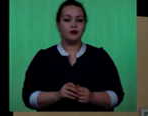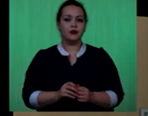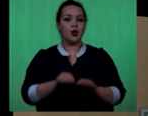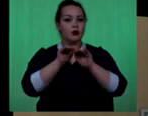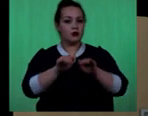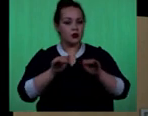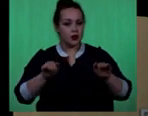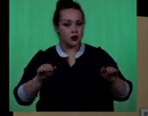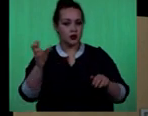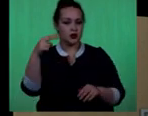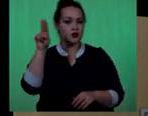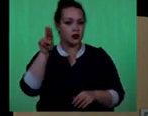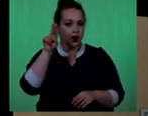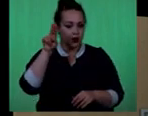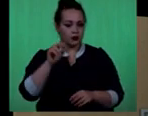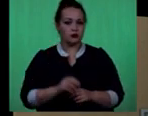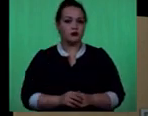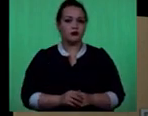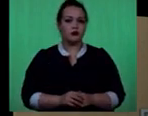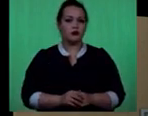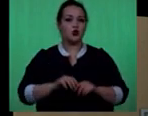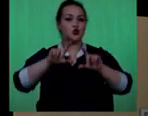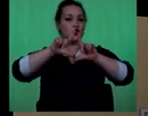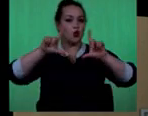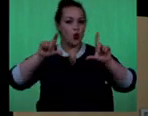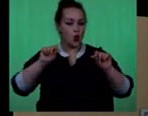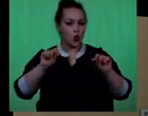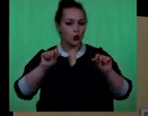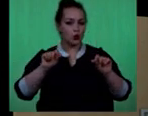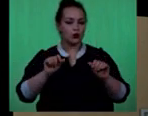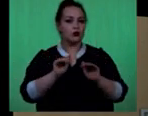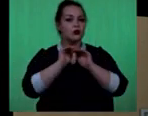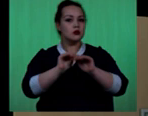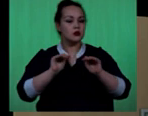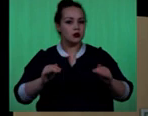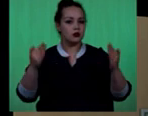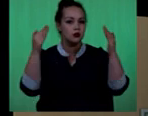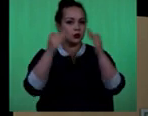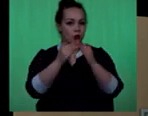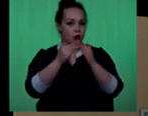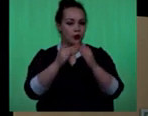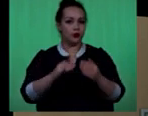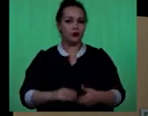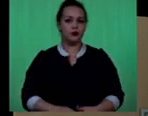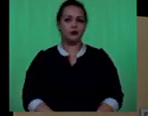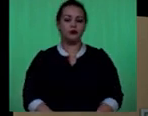детский сад б школу в в детский дом